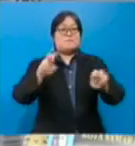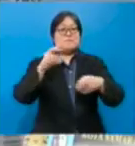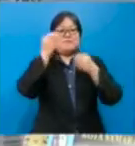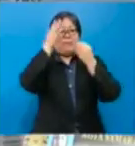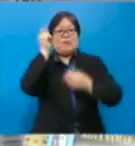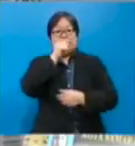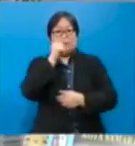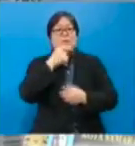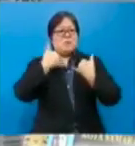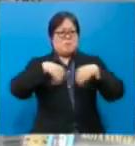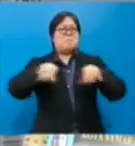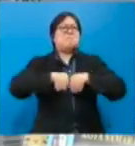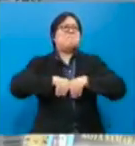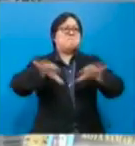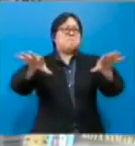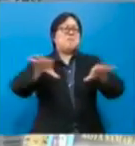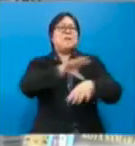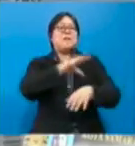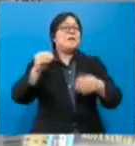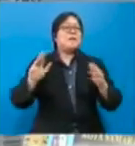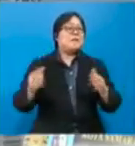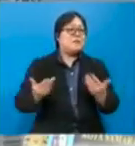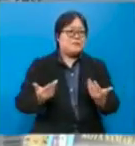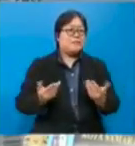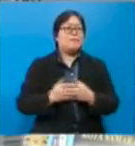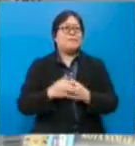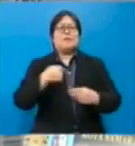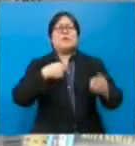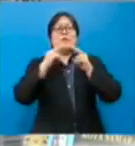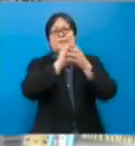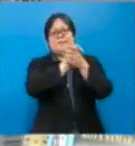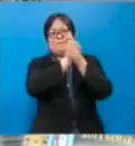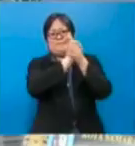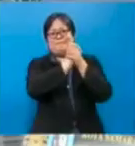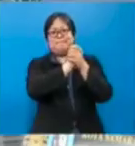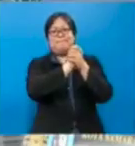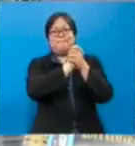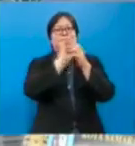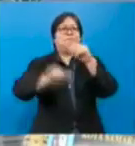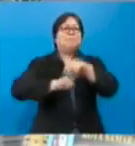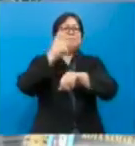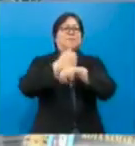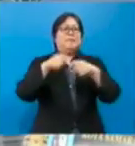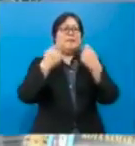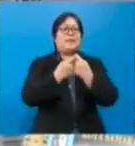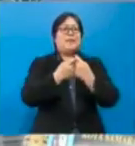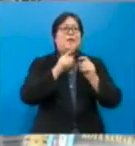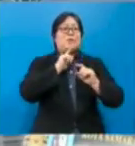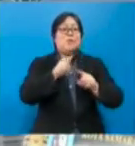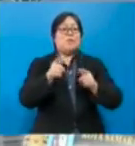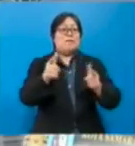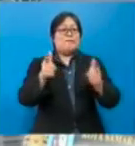lagi berleluasa, dan juga sejauh manakah, saya ucapkan tahniah di atas ke penubuhan pasukan respon